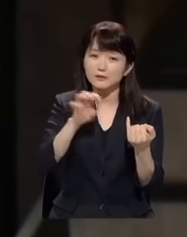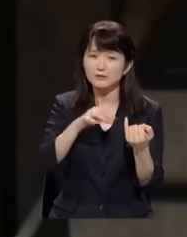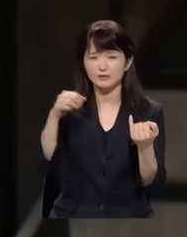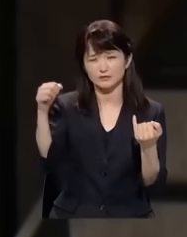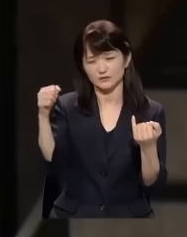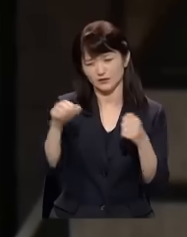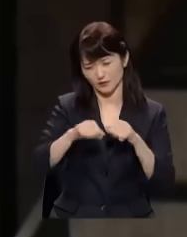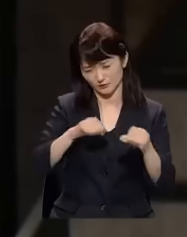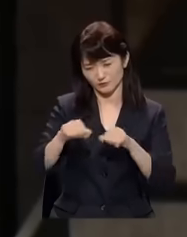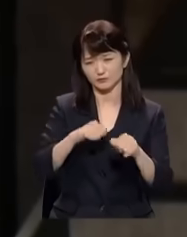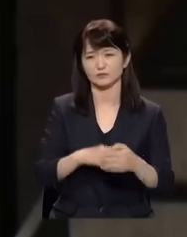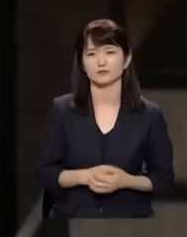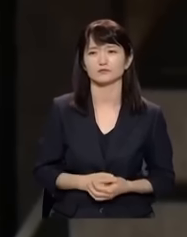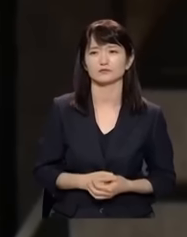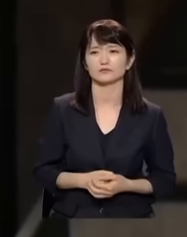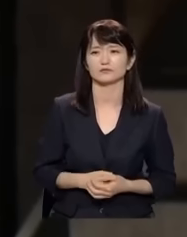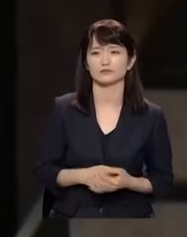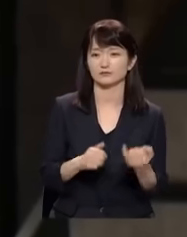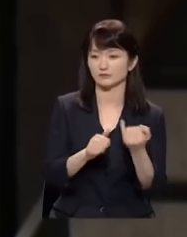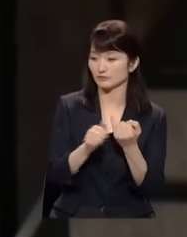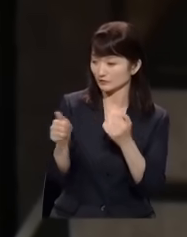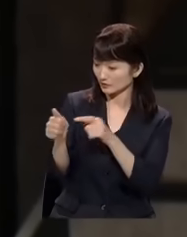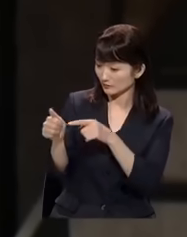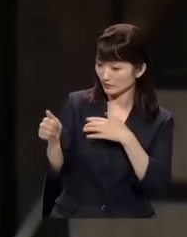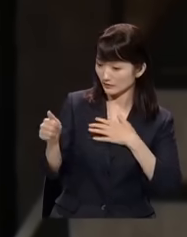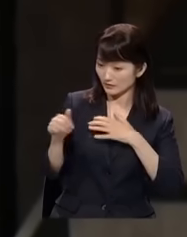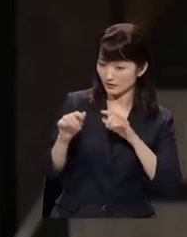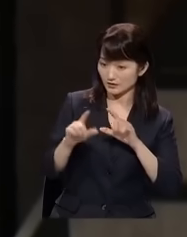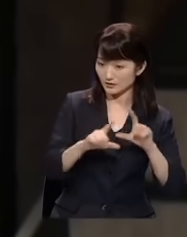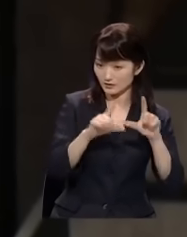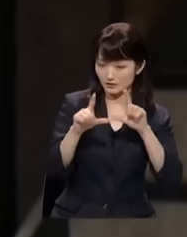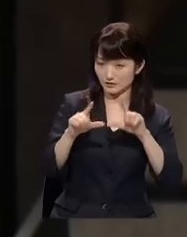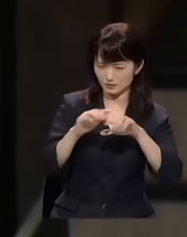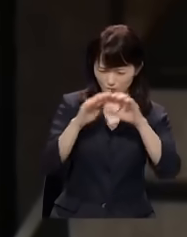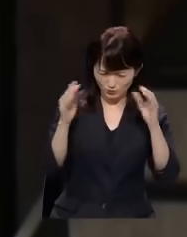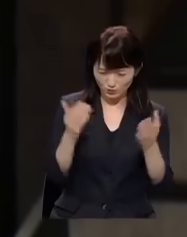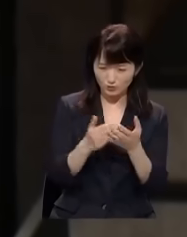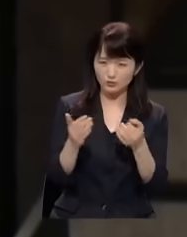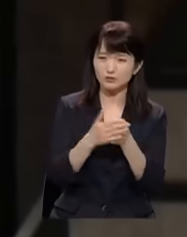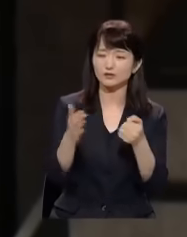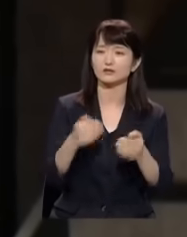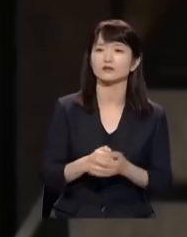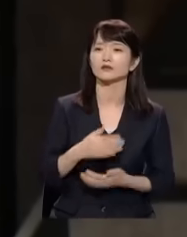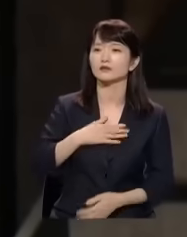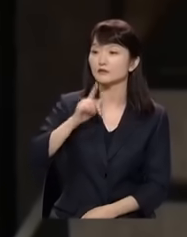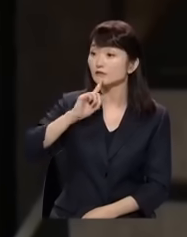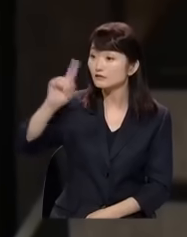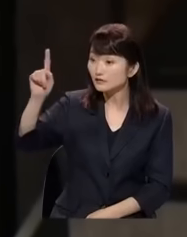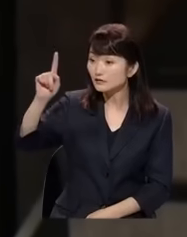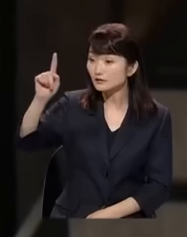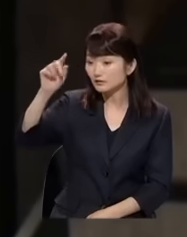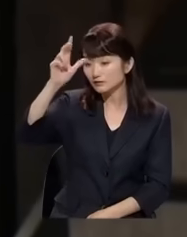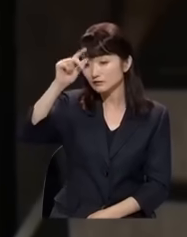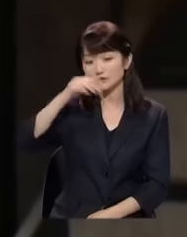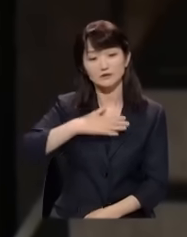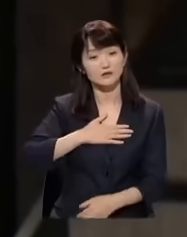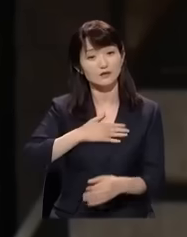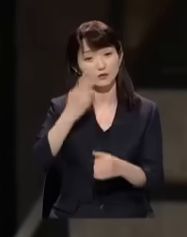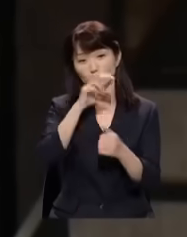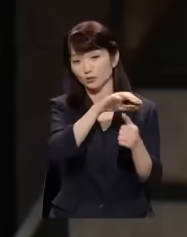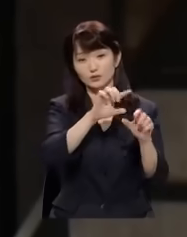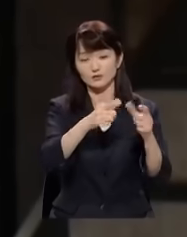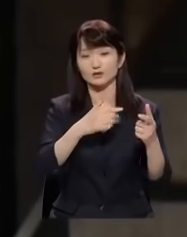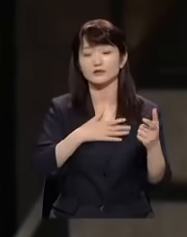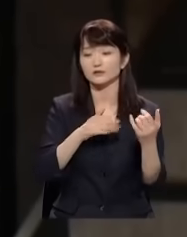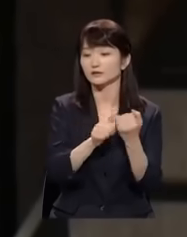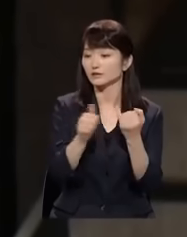나의 생애 전부기 때문에이 남자를 신고해봤자 국가공권력은 나를 보호해주지 않을거다 그래서이 남자와 끝까지